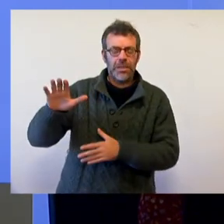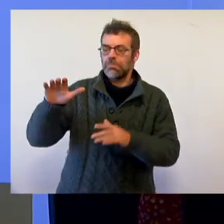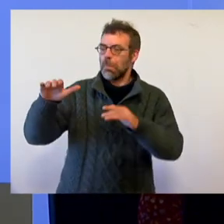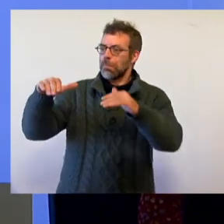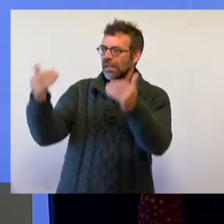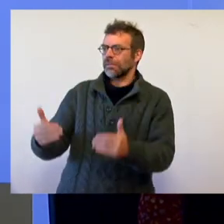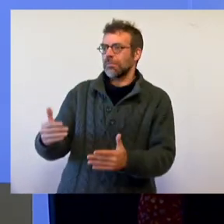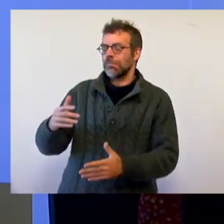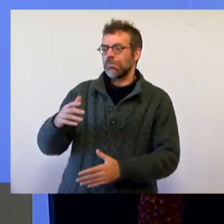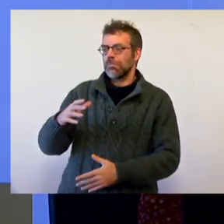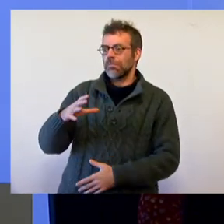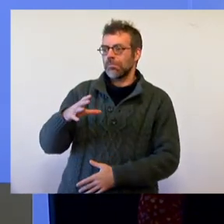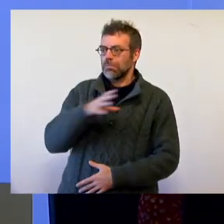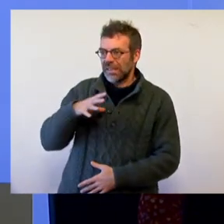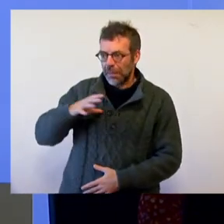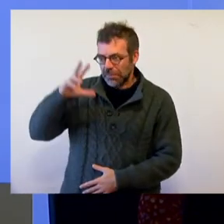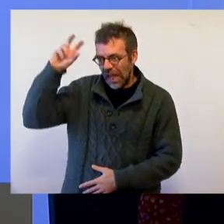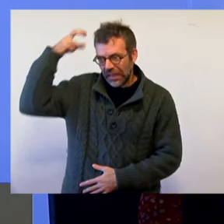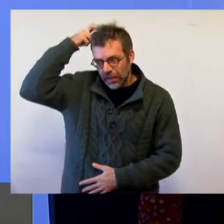Madame Yag.